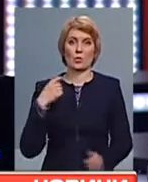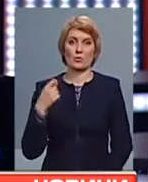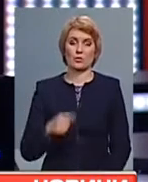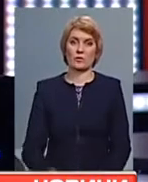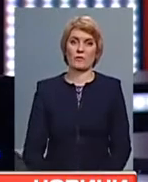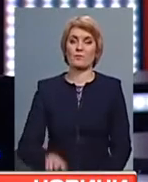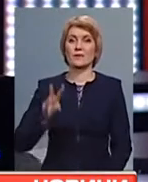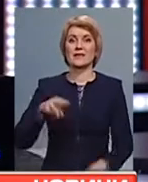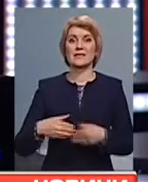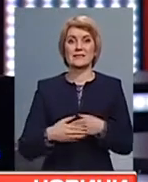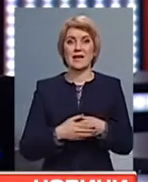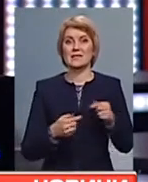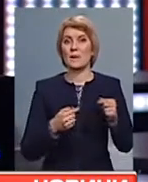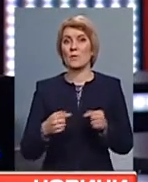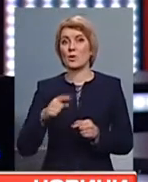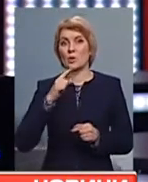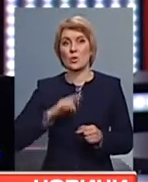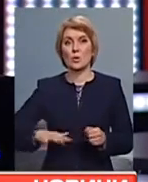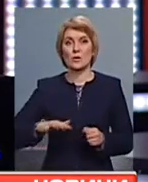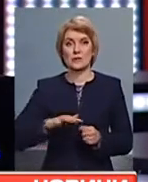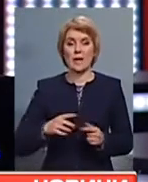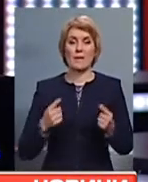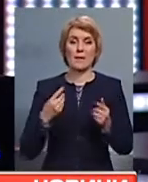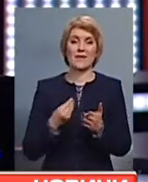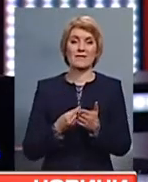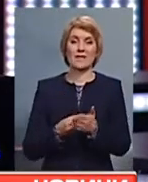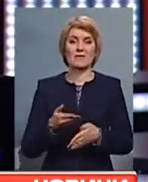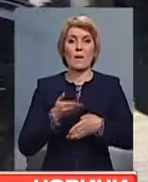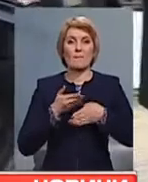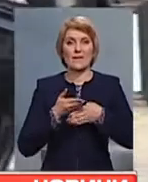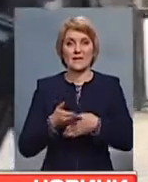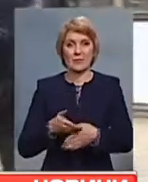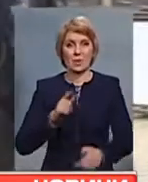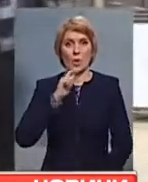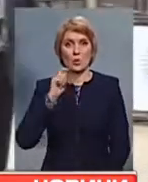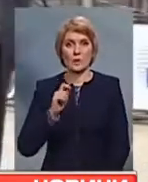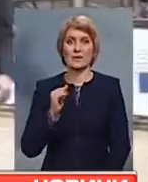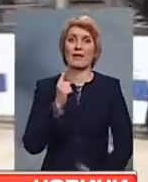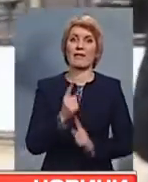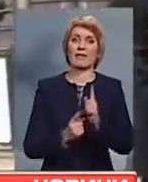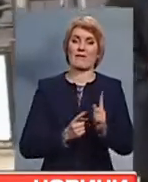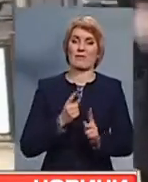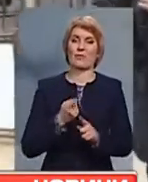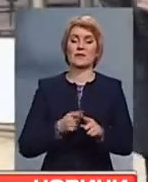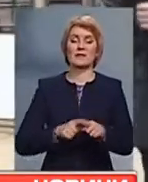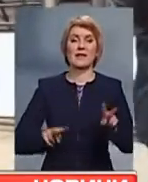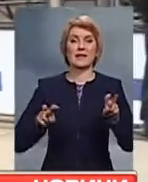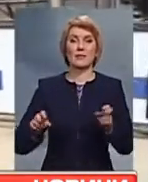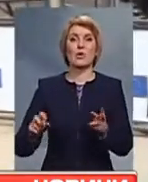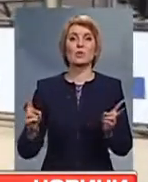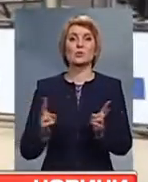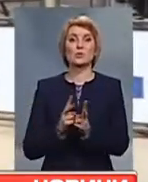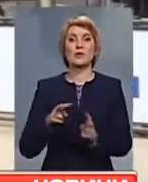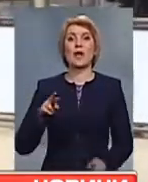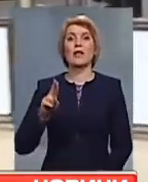Санкції проти Росії, макрофінансова підтримка України та реформи – це теми зустрічі прем'єра Арсенія Яценюка та президента Європейської ради Дональда